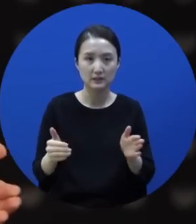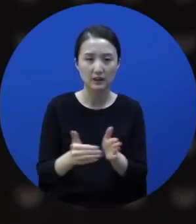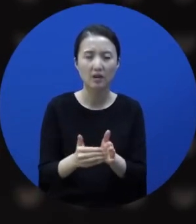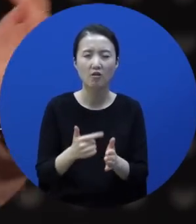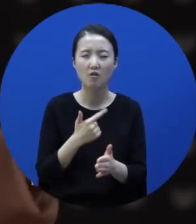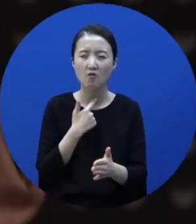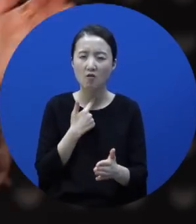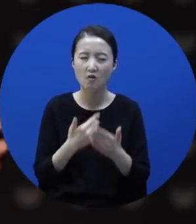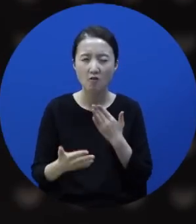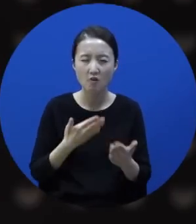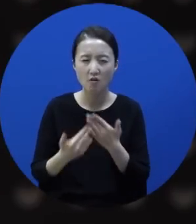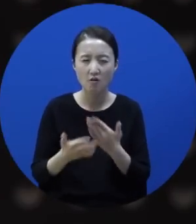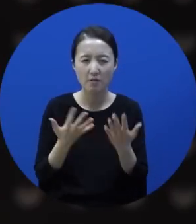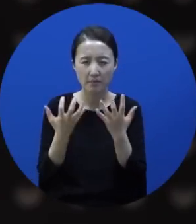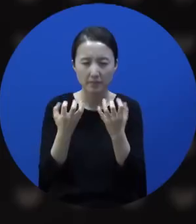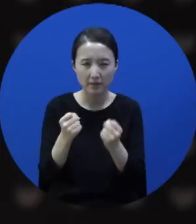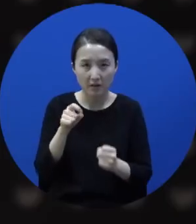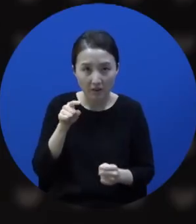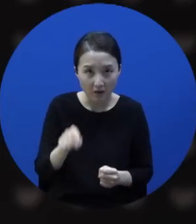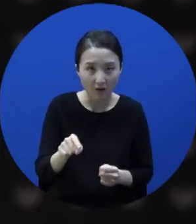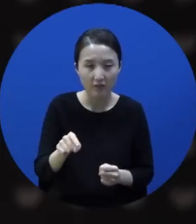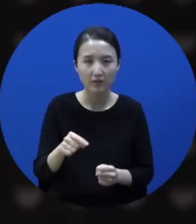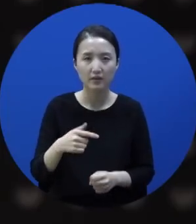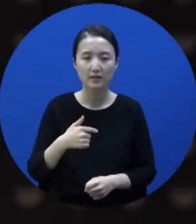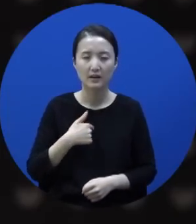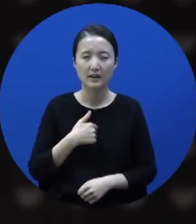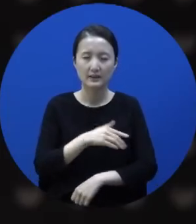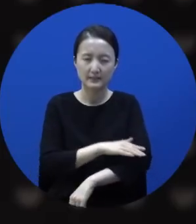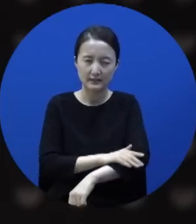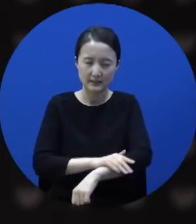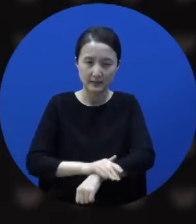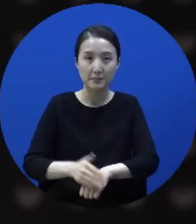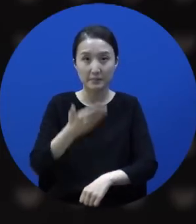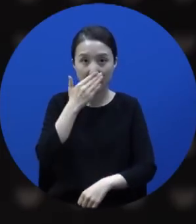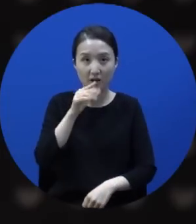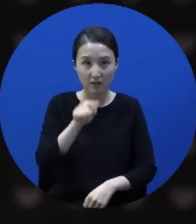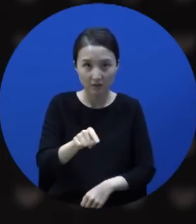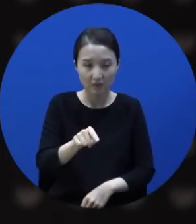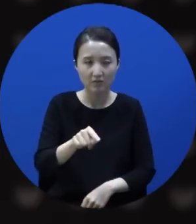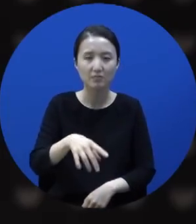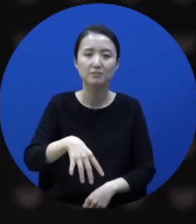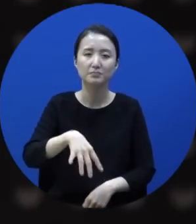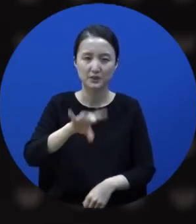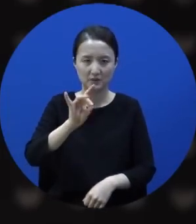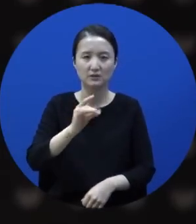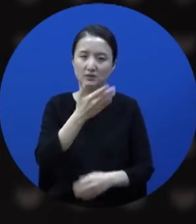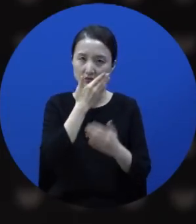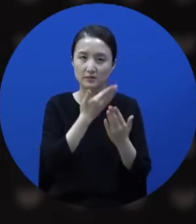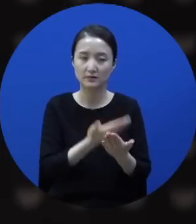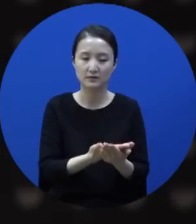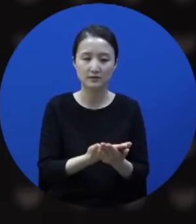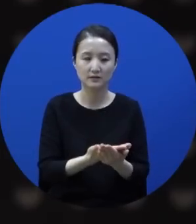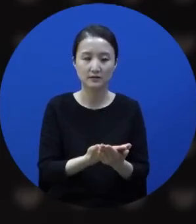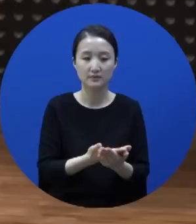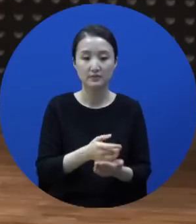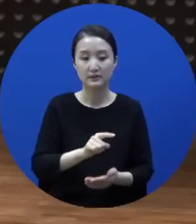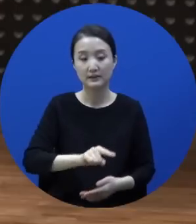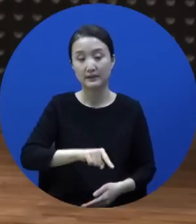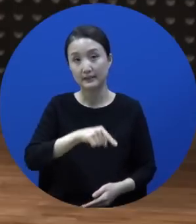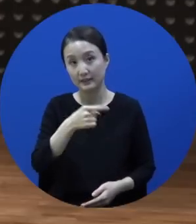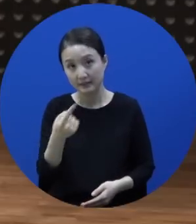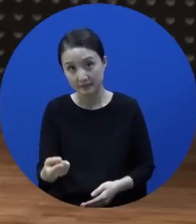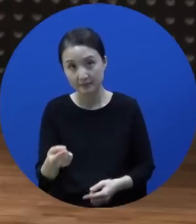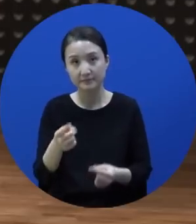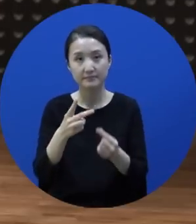지금까지의 경험 중에 가장 많은 경험을 가지고 있는 것 그리고 내가 잘할 수 있는 것으로 돈을 버는 거예요. 그 다음은